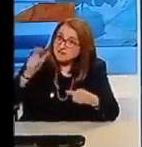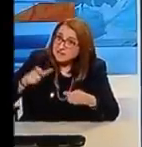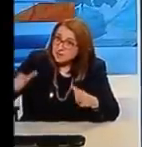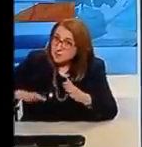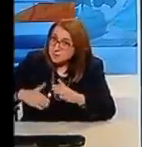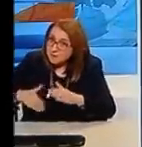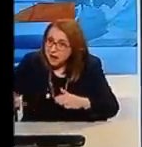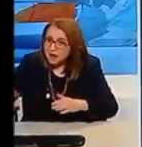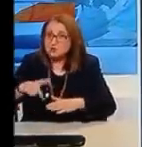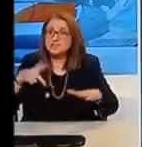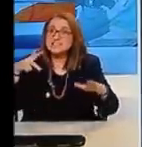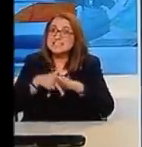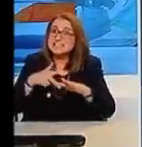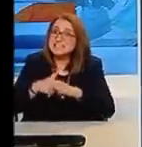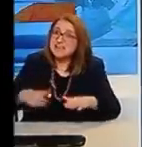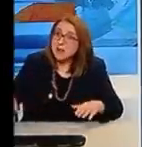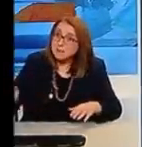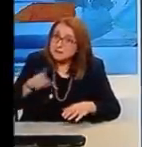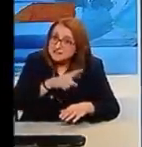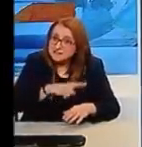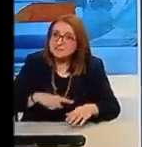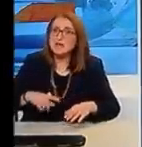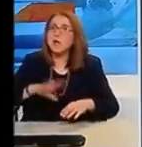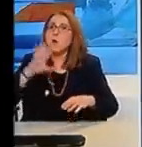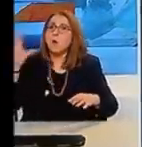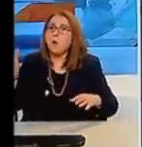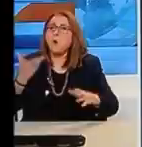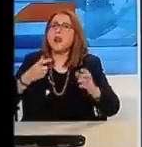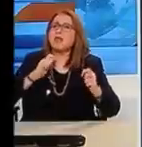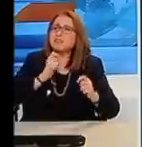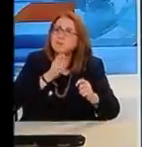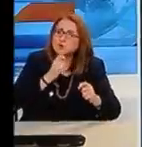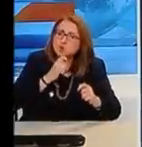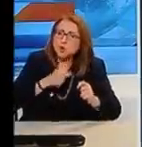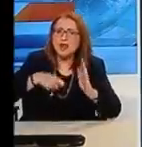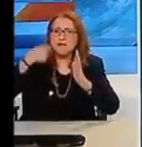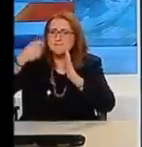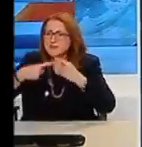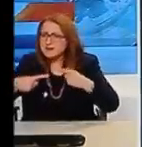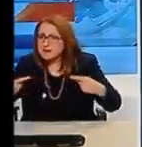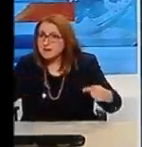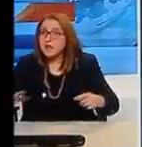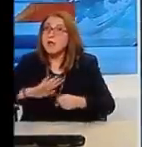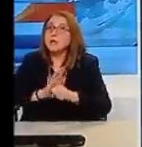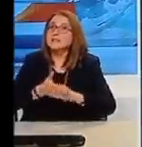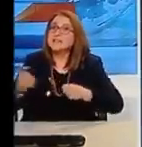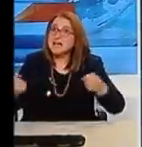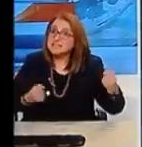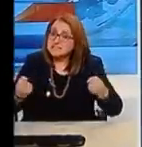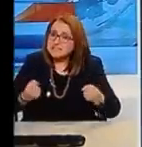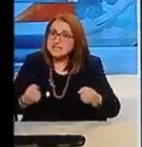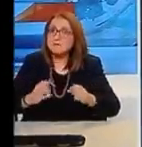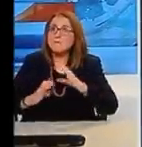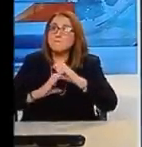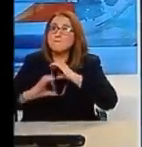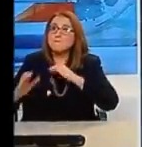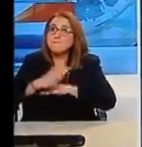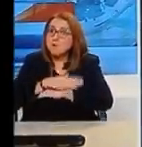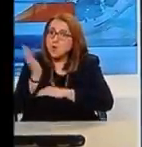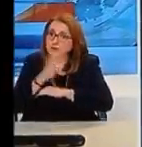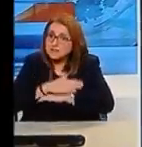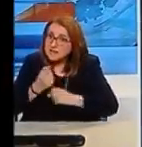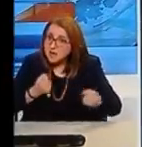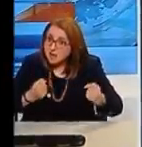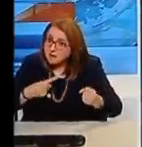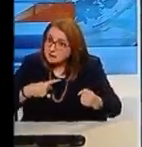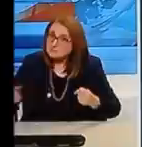και εργαζομένους των τραπεζών, στους ανθρώπους των media, στους επαγγελματίες οδηγούς ταξί, φορτηγών και των μέσων μαζικής μεταφοράς, αλλά και στους